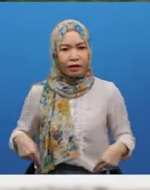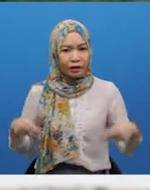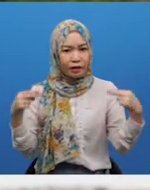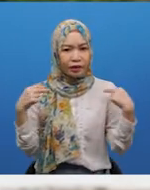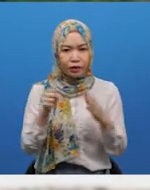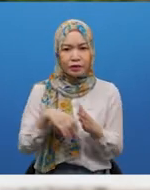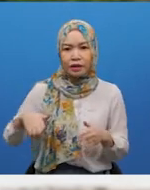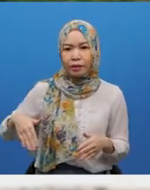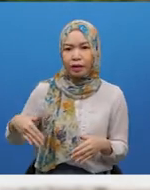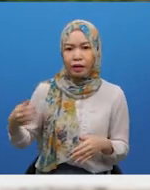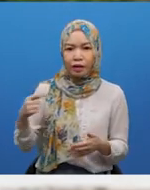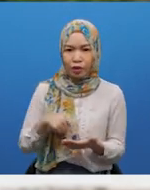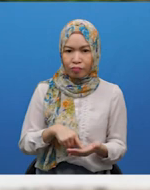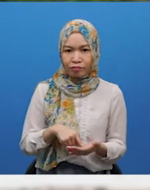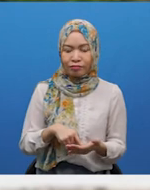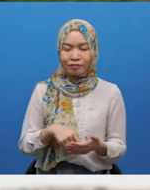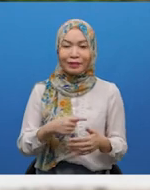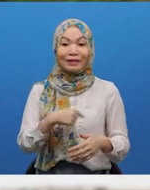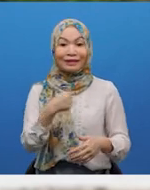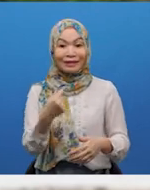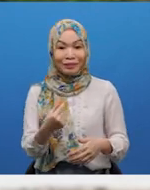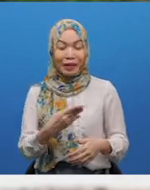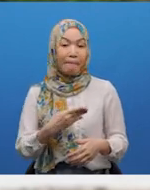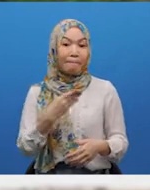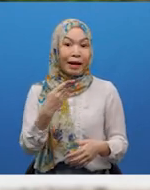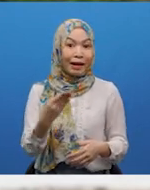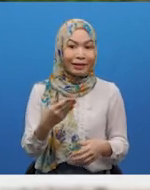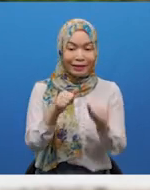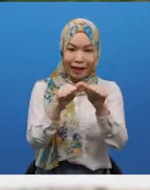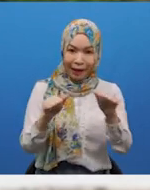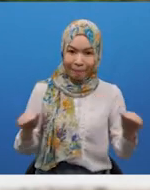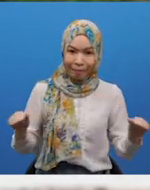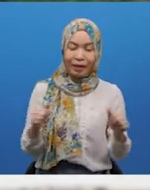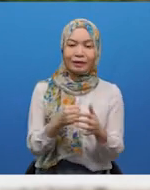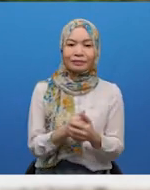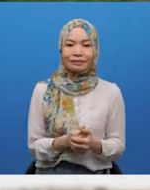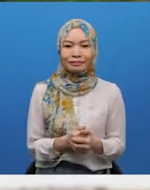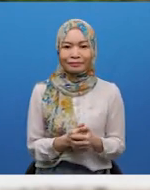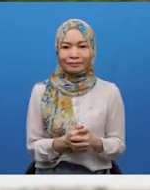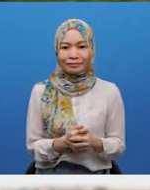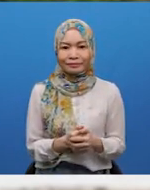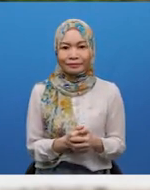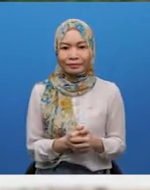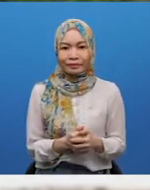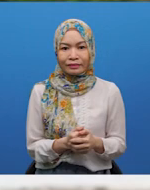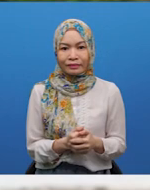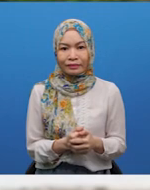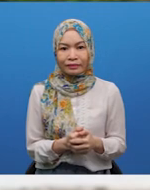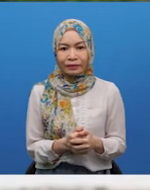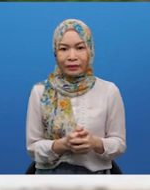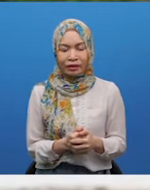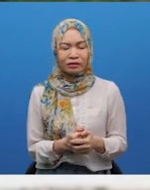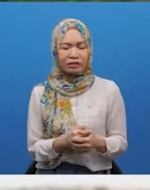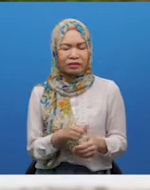ini penuh dengan kegembiraan dan mereka hidup aman damai serta mereka tidak pernah